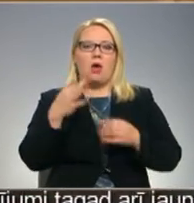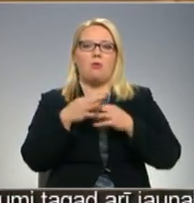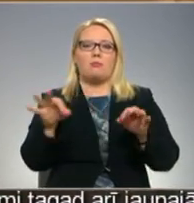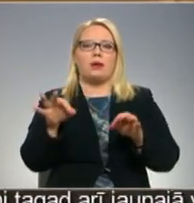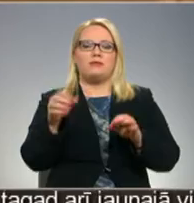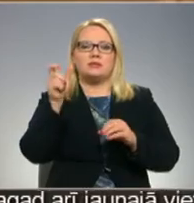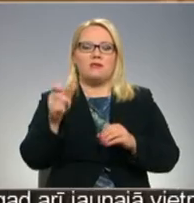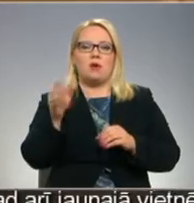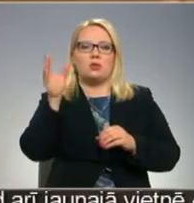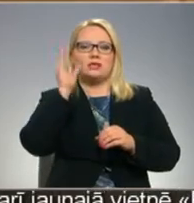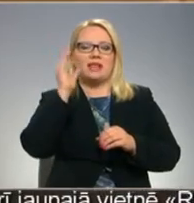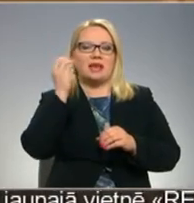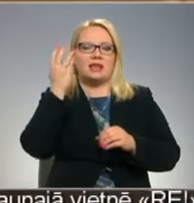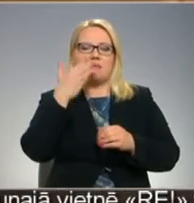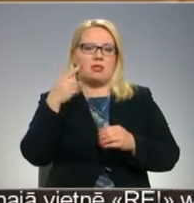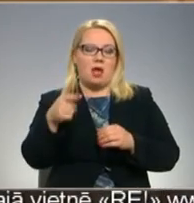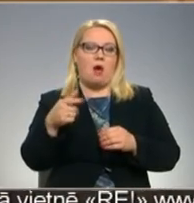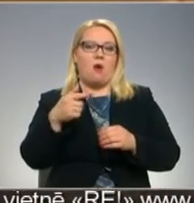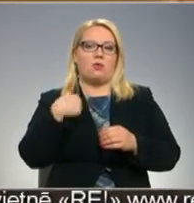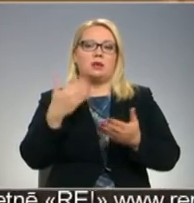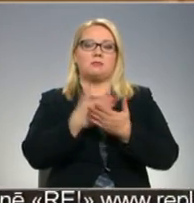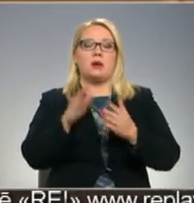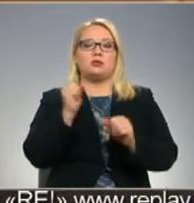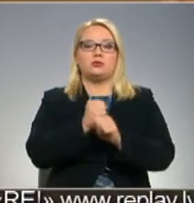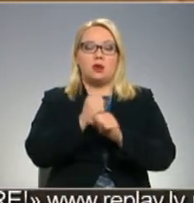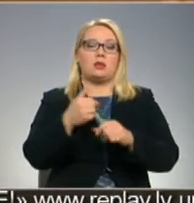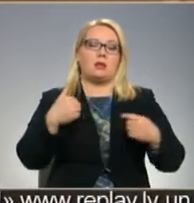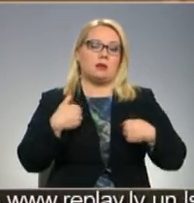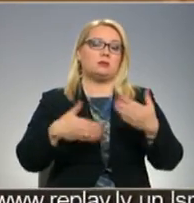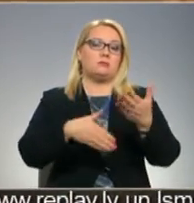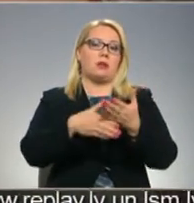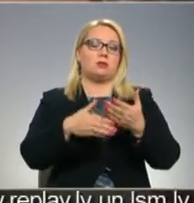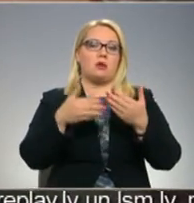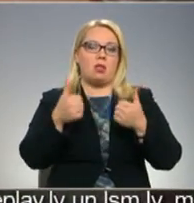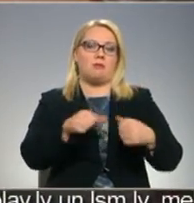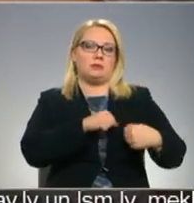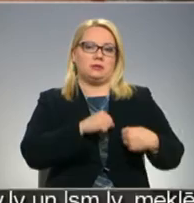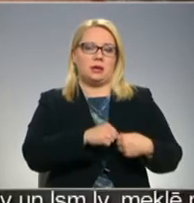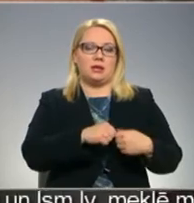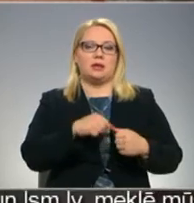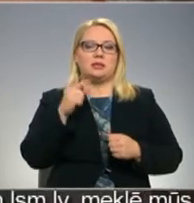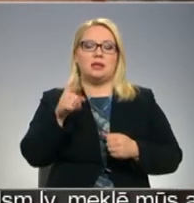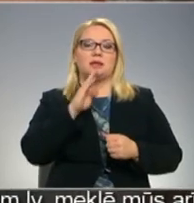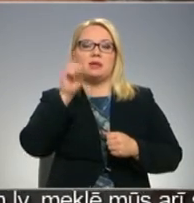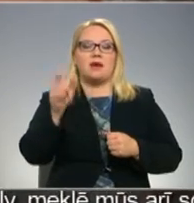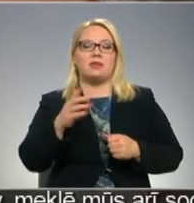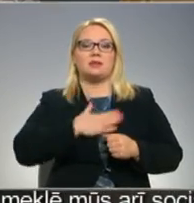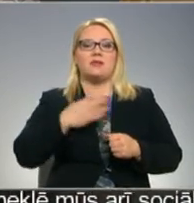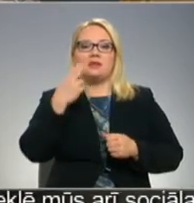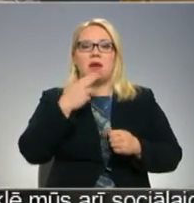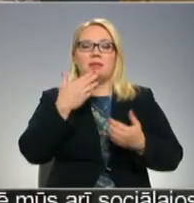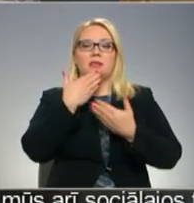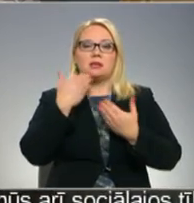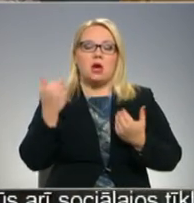tāda izglītība ir. Nu, es beidzu strādāt. Mums viņiem palīdz, no labs sirds. Lai arī Inai Viļumsonai savas saimniecības